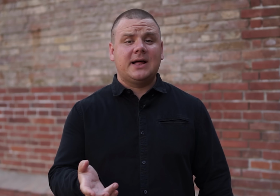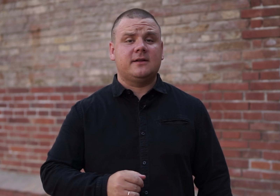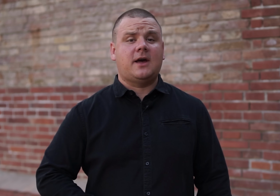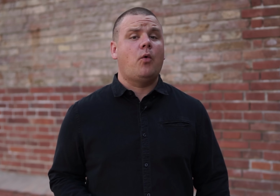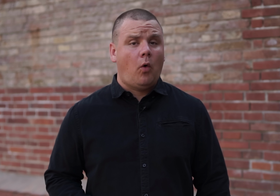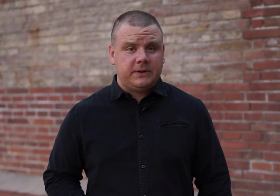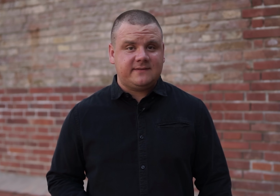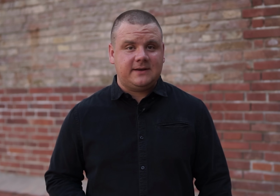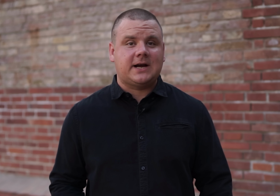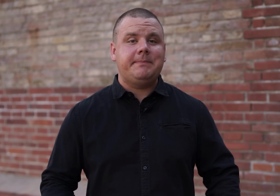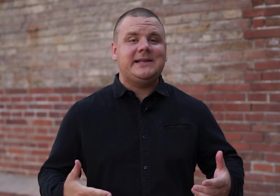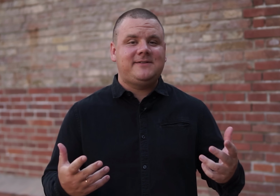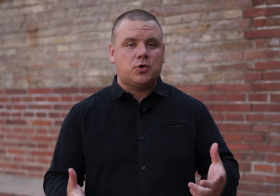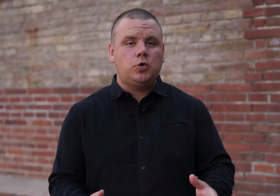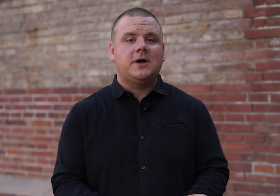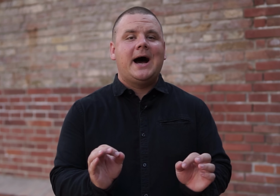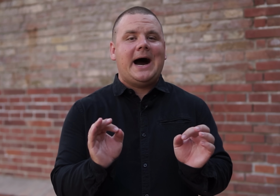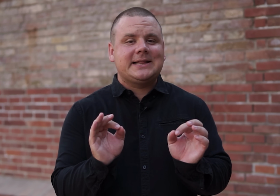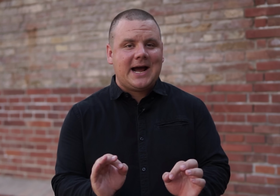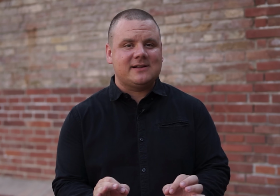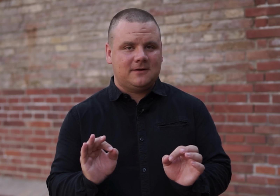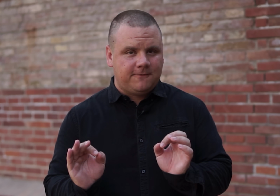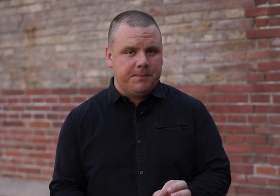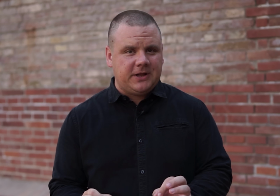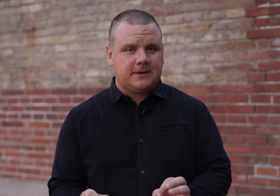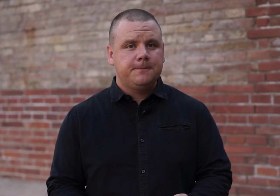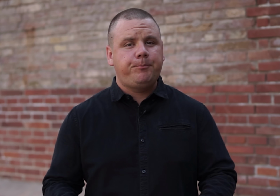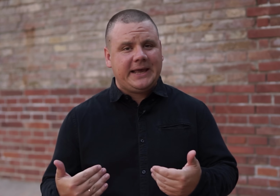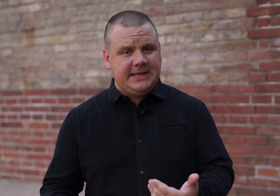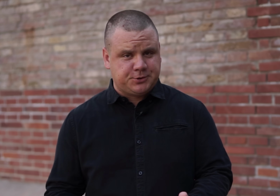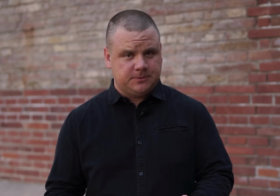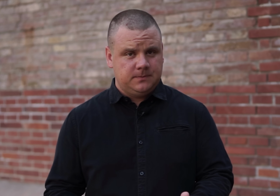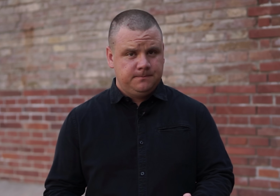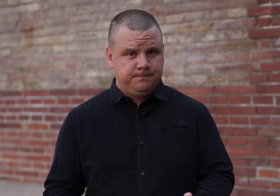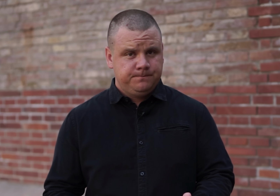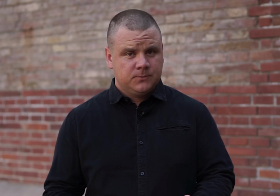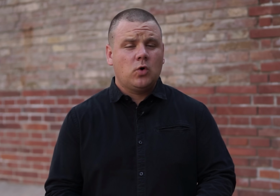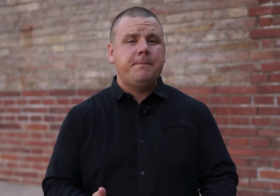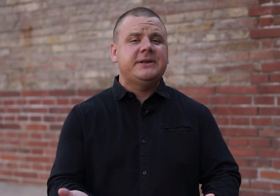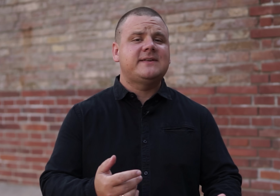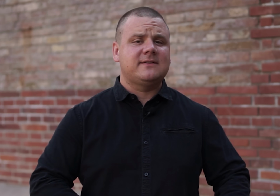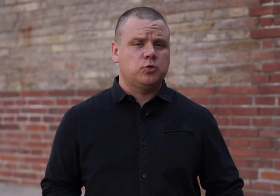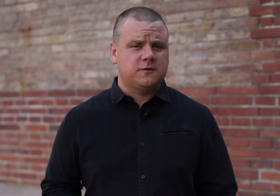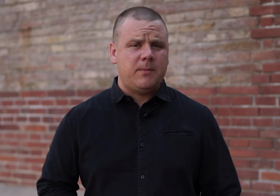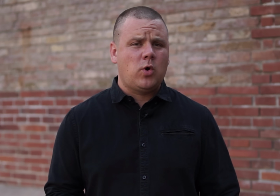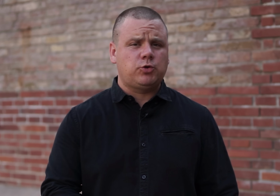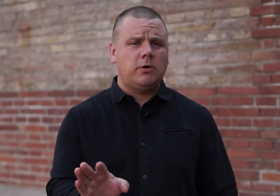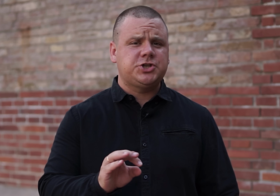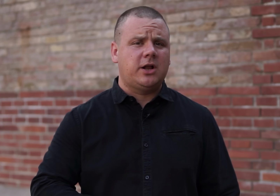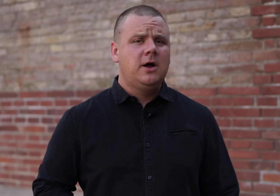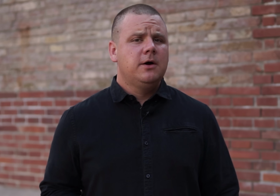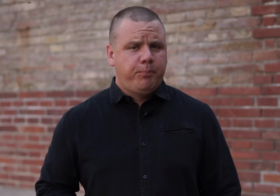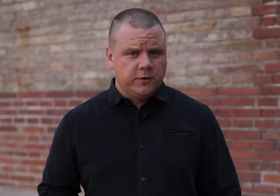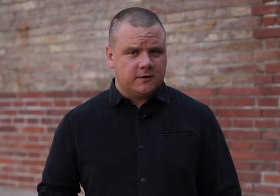Губернатор Белгородской области комментирует отказ выплат погибшим. Ну, компенсацию ту самую,